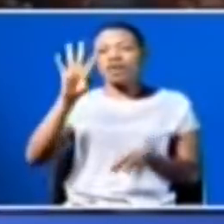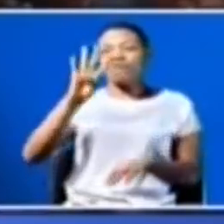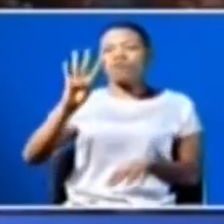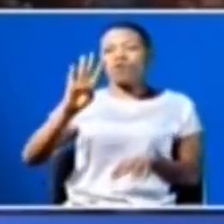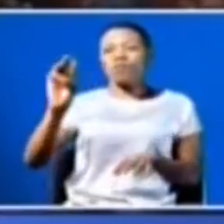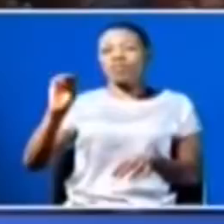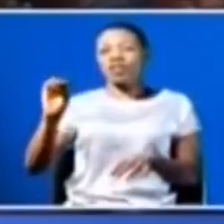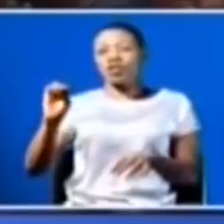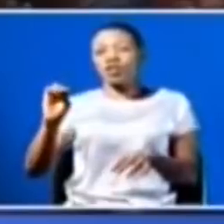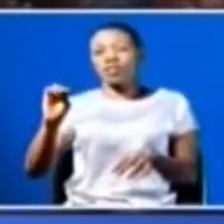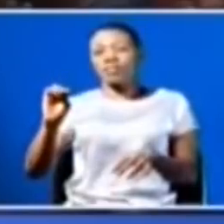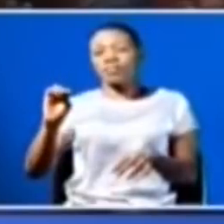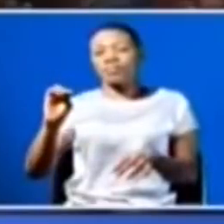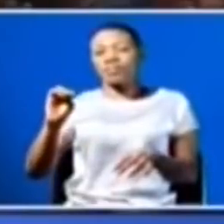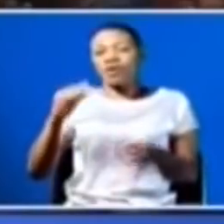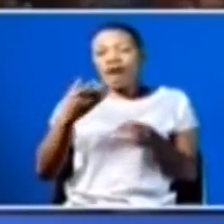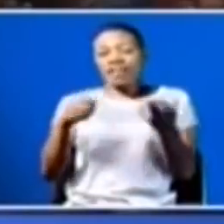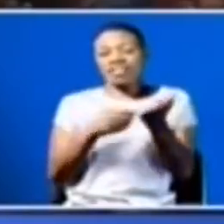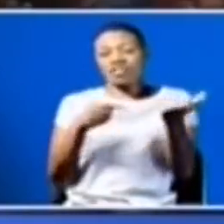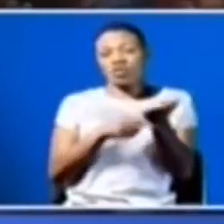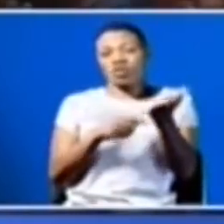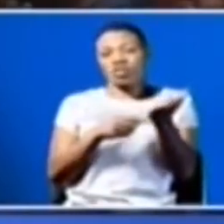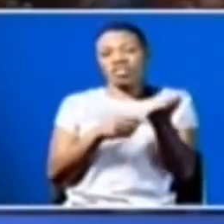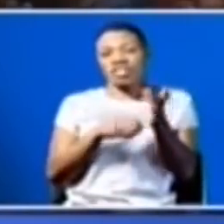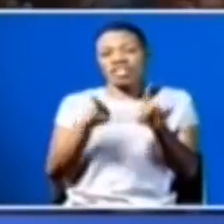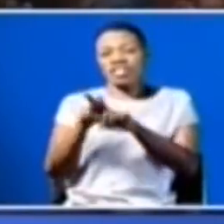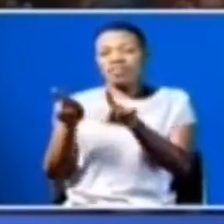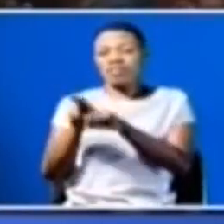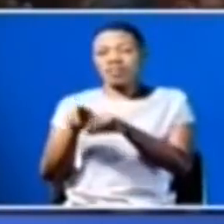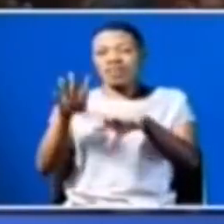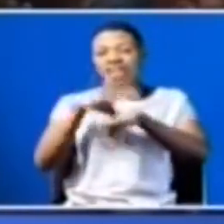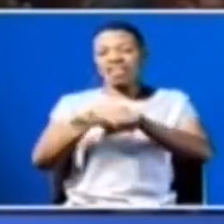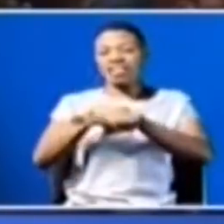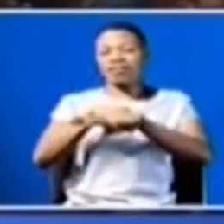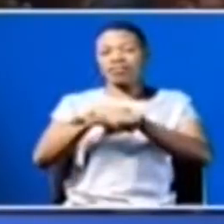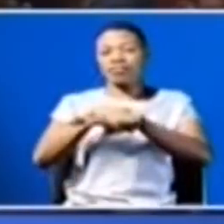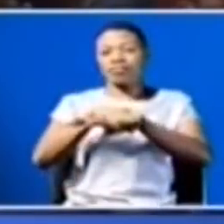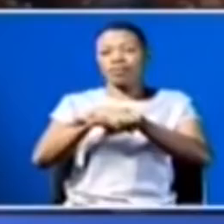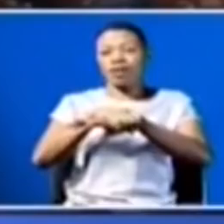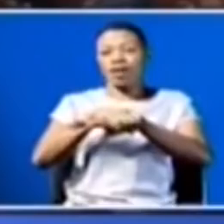473.3, ya kawi na mawasiliano na teknolojia nazo zikipata jumla ya bilioni